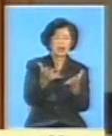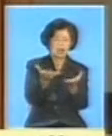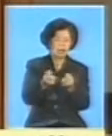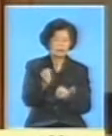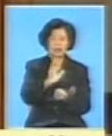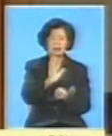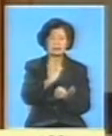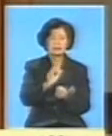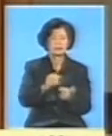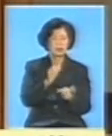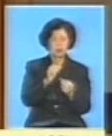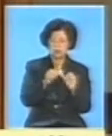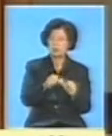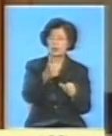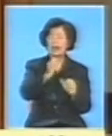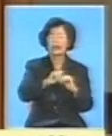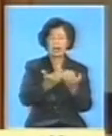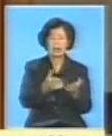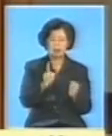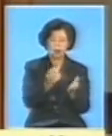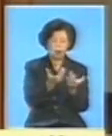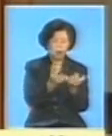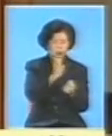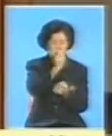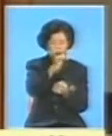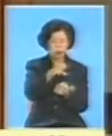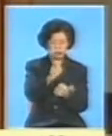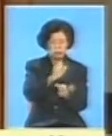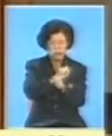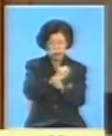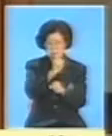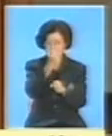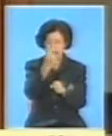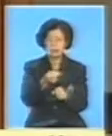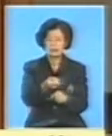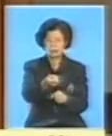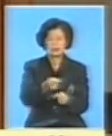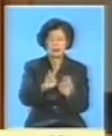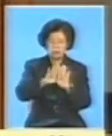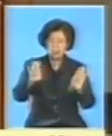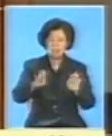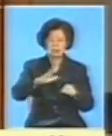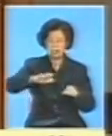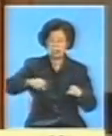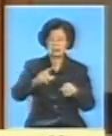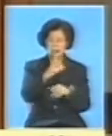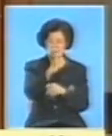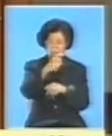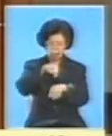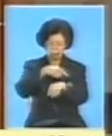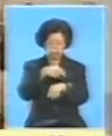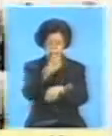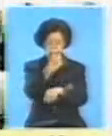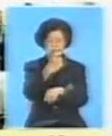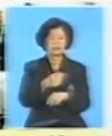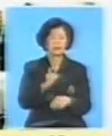ลอทบทวนตรวจสอบให้เขาปรับปรุงใหม่นะเราถึงจะทำได้เปิดได้เด็กเสียเวลานะเพราะนั้